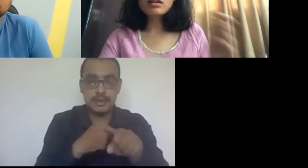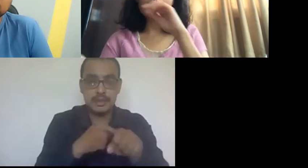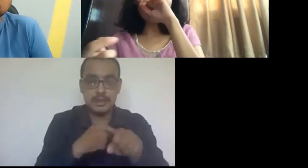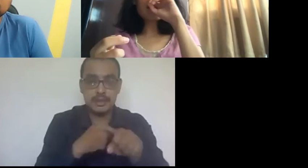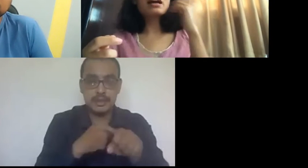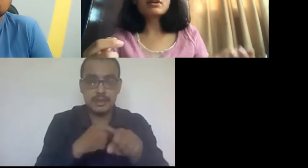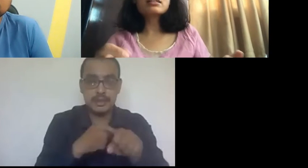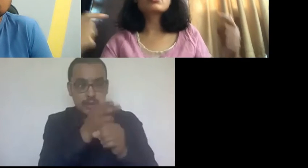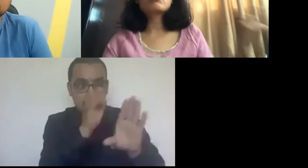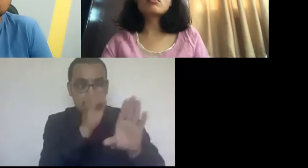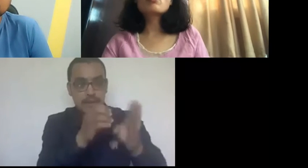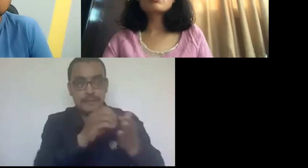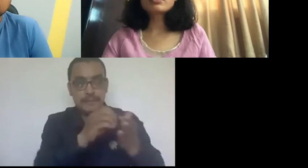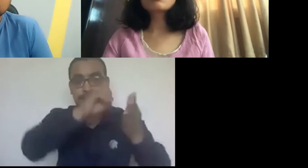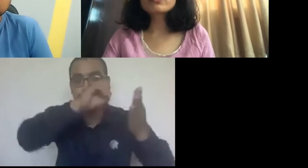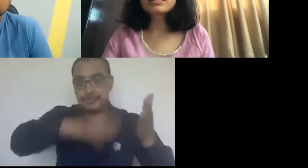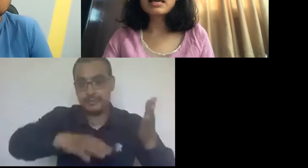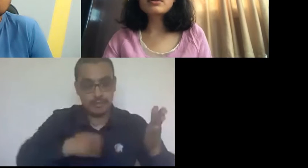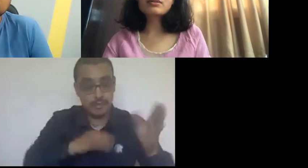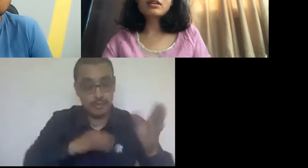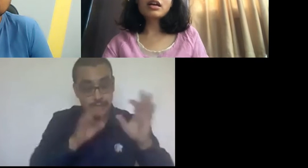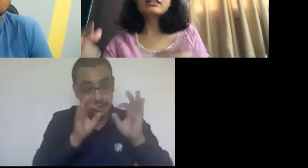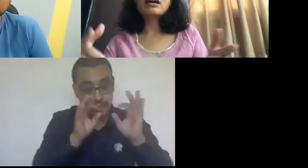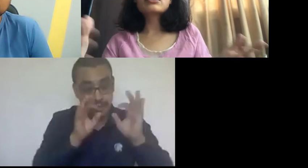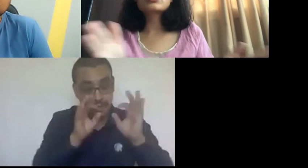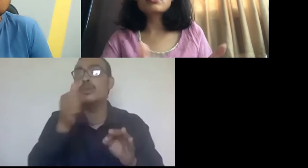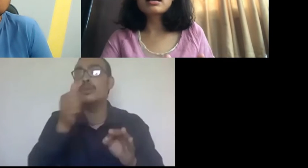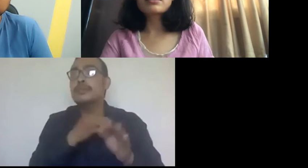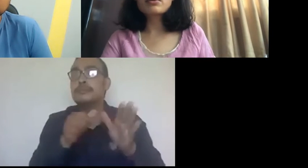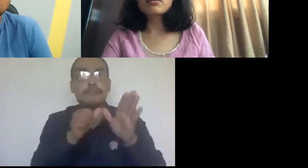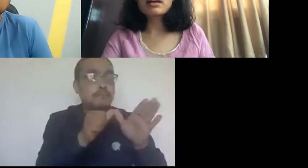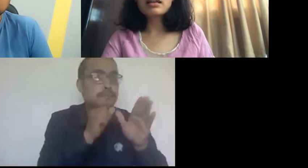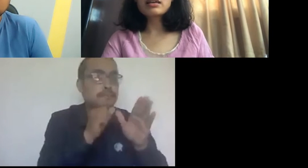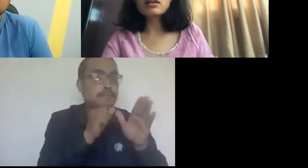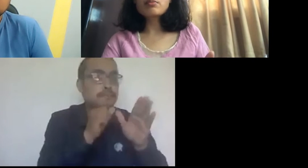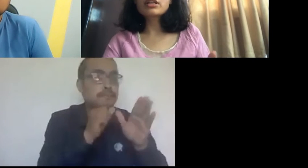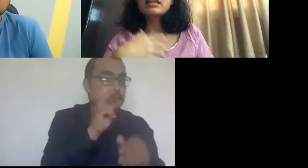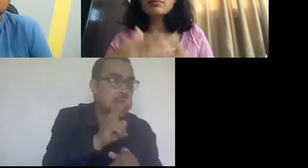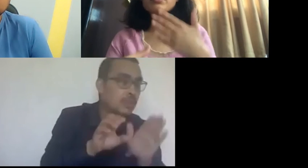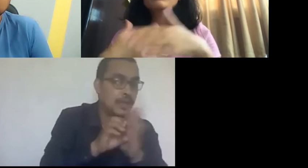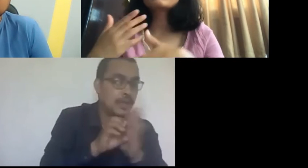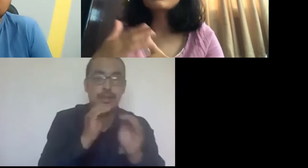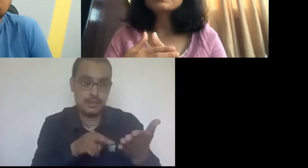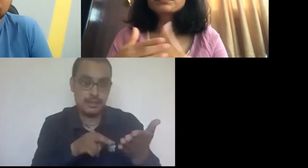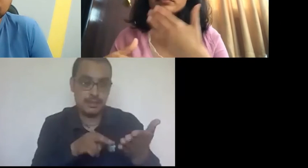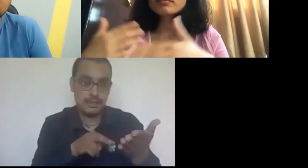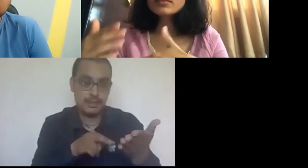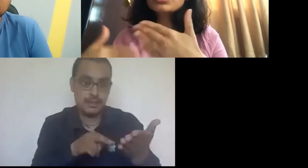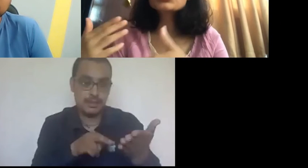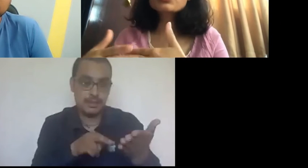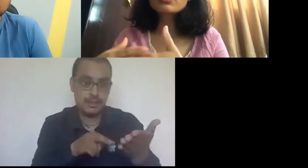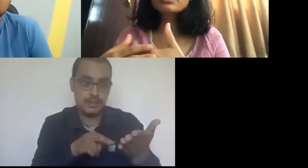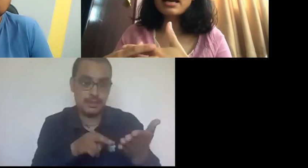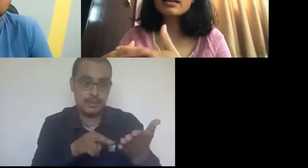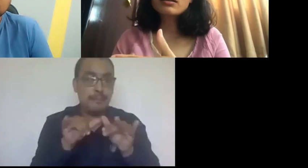होइन, आफूलाई राम्रो लागेको छ बट पब्लिकको अप्रुभल चाहियो, होइन, त्यहाँ एडजस्ट हुन गाह्रो भयो उहाँलाई भने त्यहाँबाट पनि